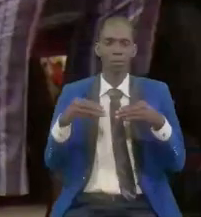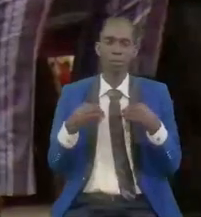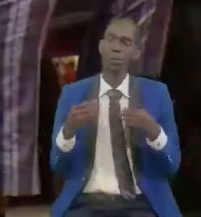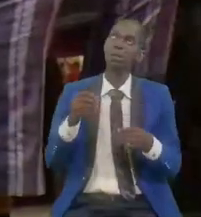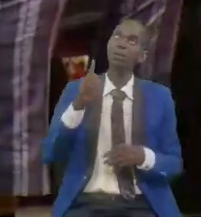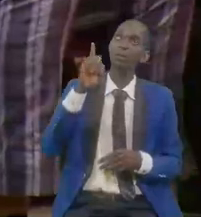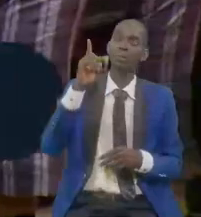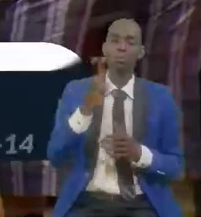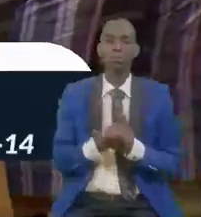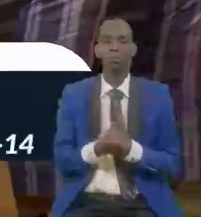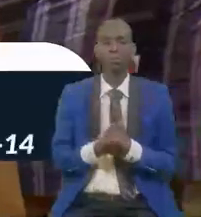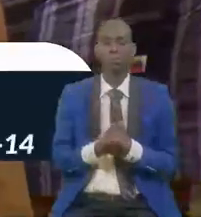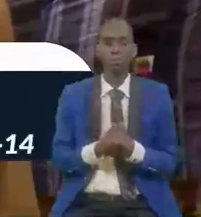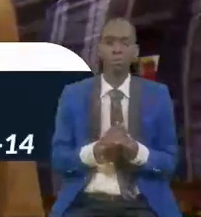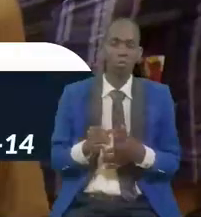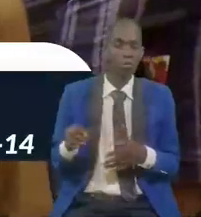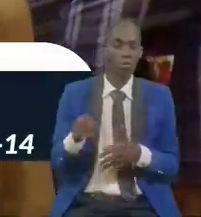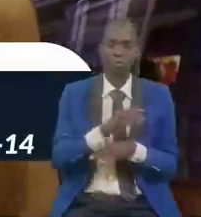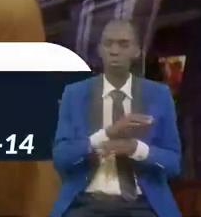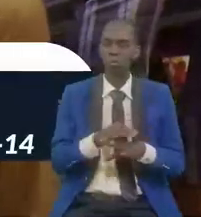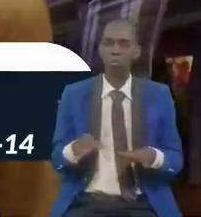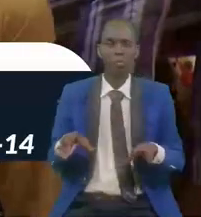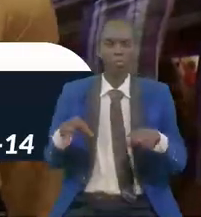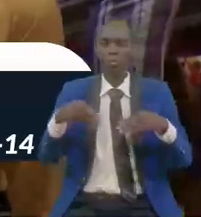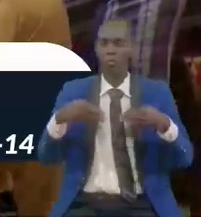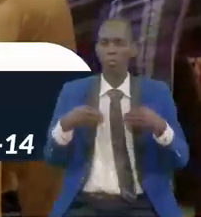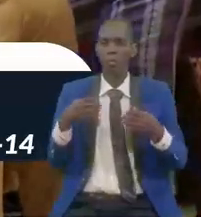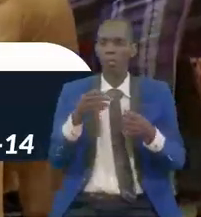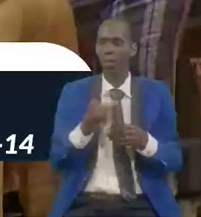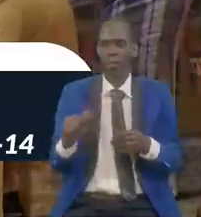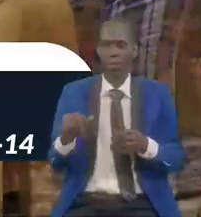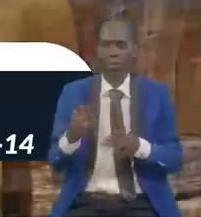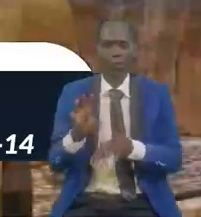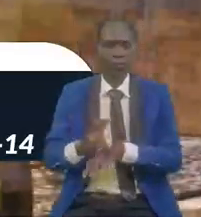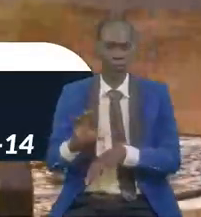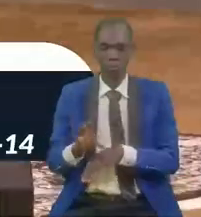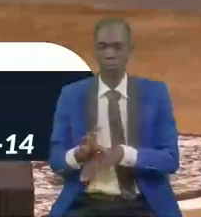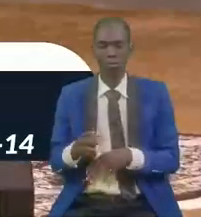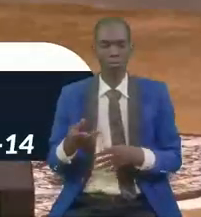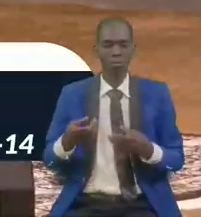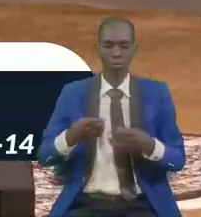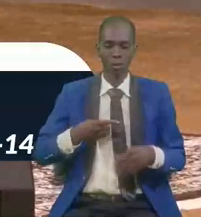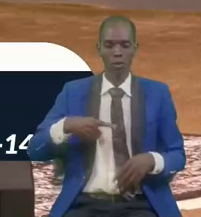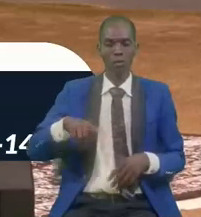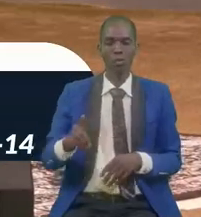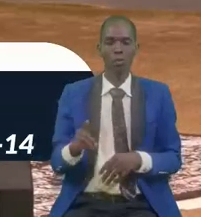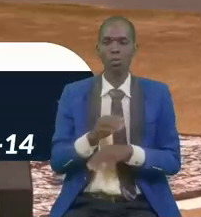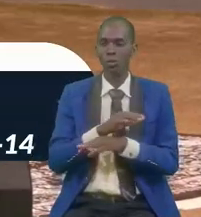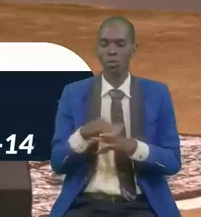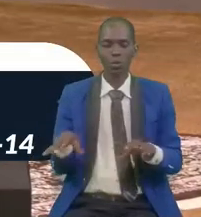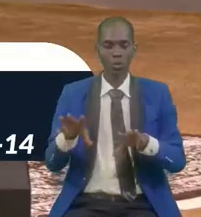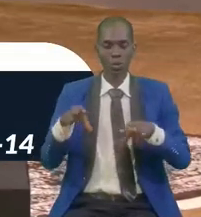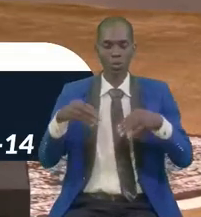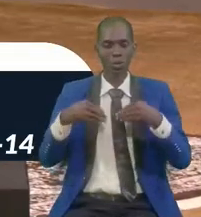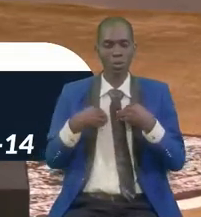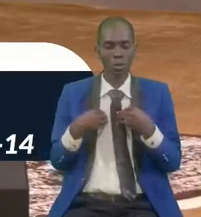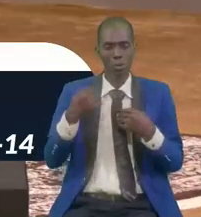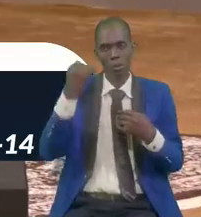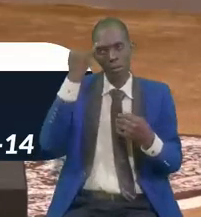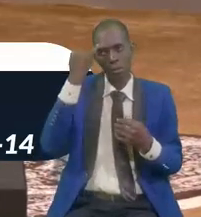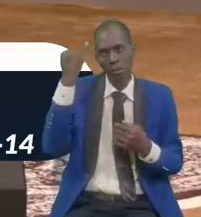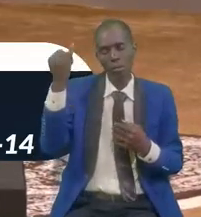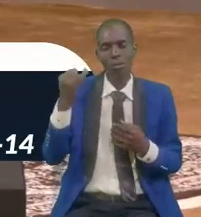reçu, ils n'ont pas reçu une dénomination, ils n'ont pas reçu une